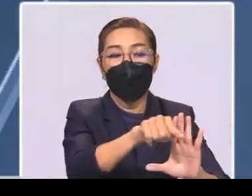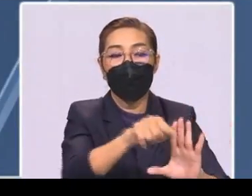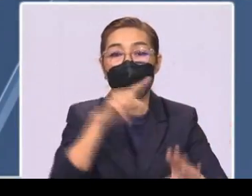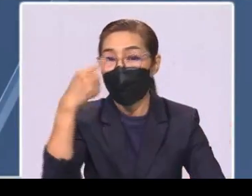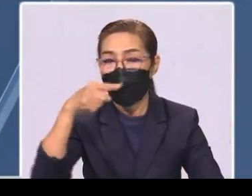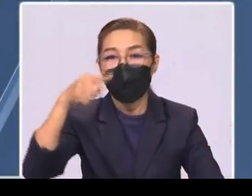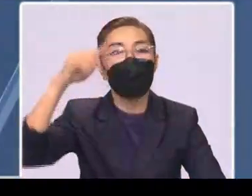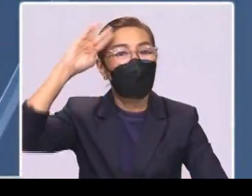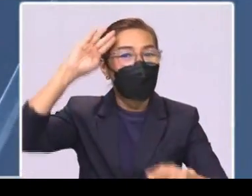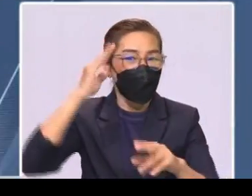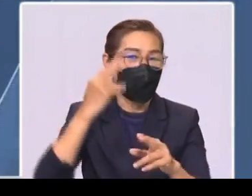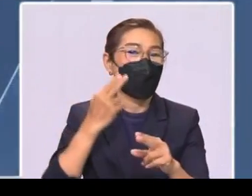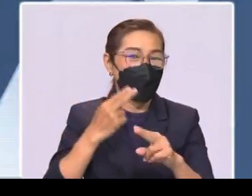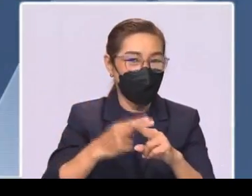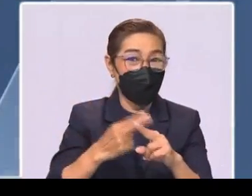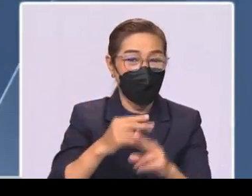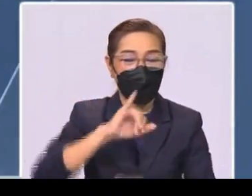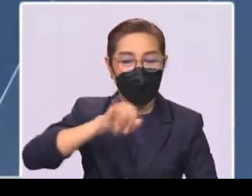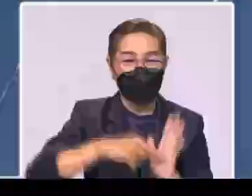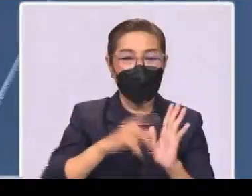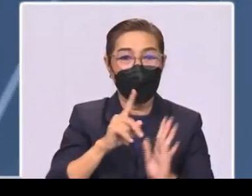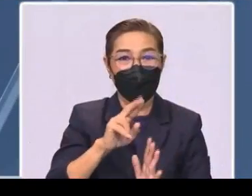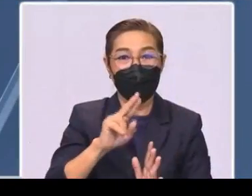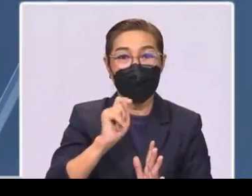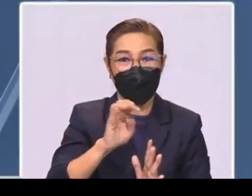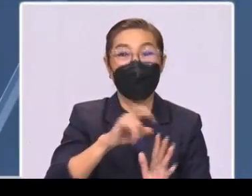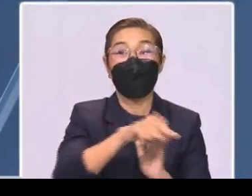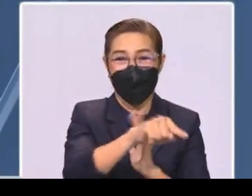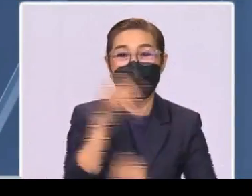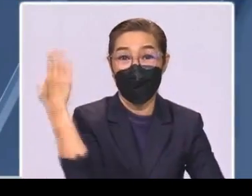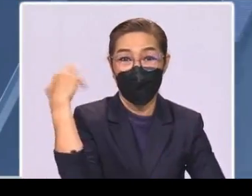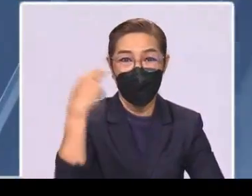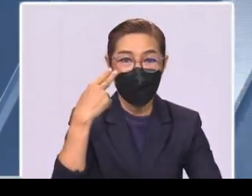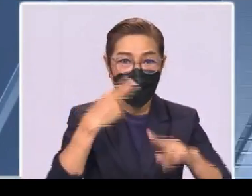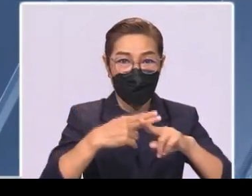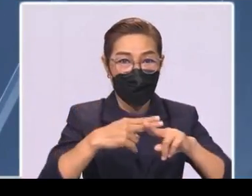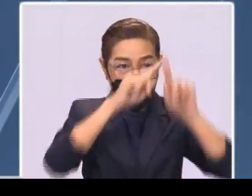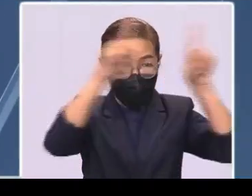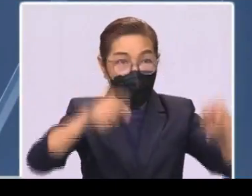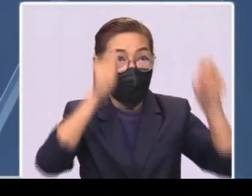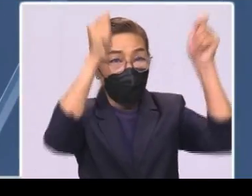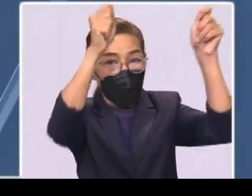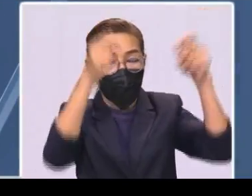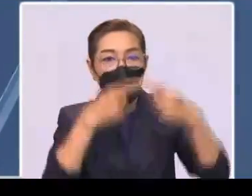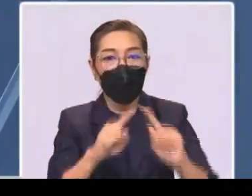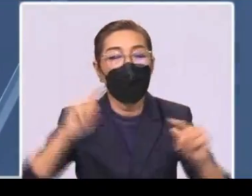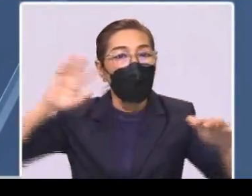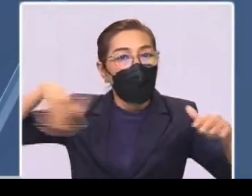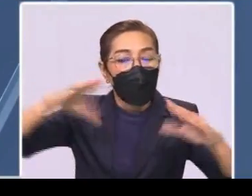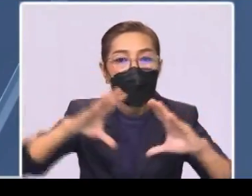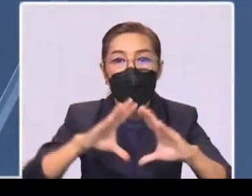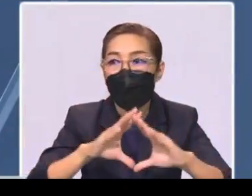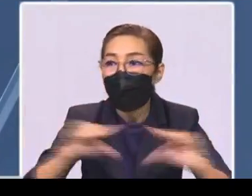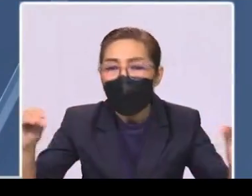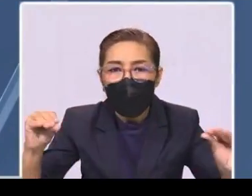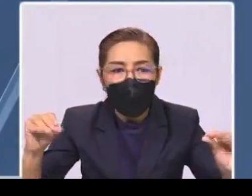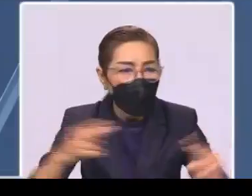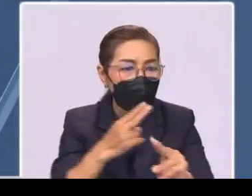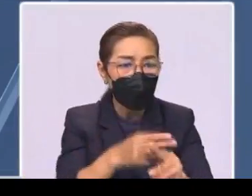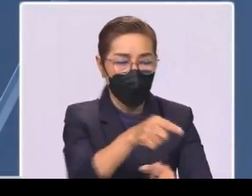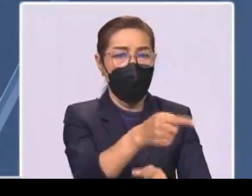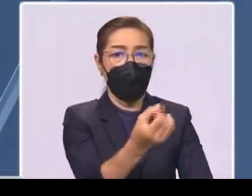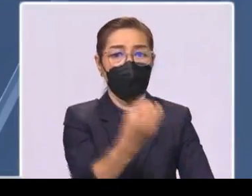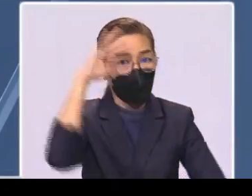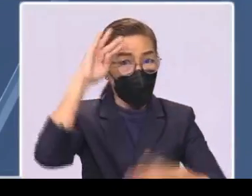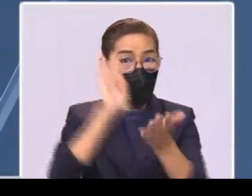ค่ะ่มเห็นอยู่เห็นอยู่พรรคใหญ่เลยนะคะเออแต่จู่ๆปรากฏว่าชื่อของท่านจักทิพย์ชัยจินดาล่าสุดเนี่ท่านบอกว่าไม่ลง